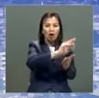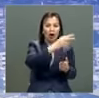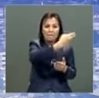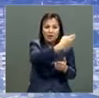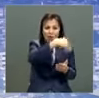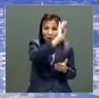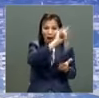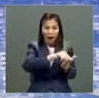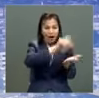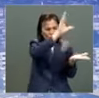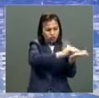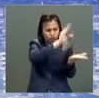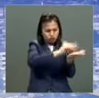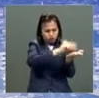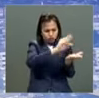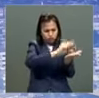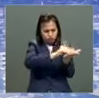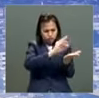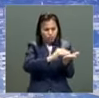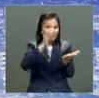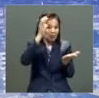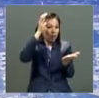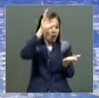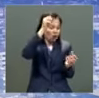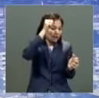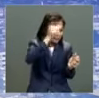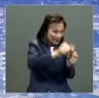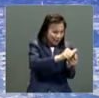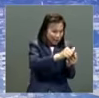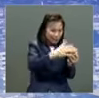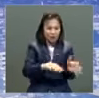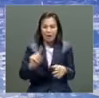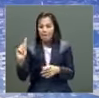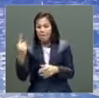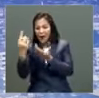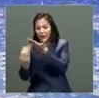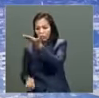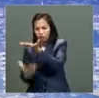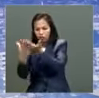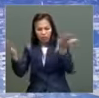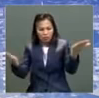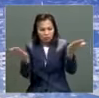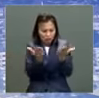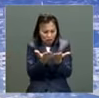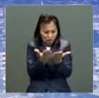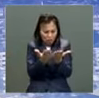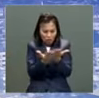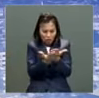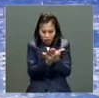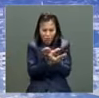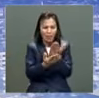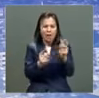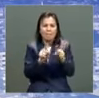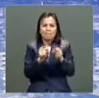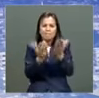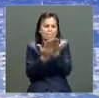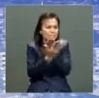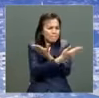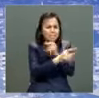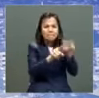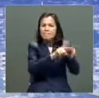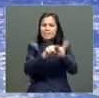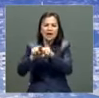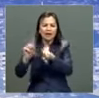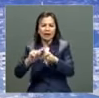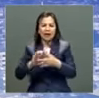กับในฐานข้อมูลของเขาเพราะฉะนั้นตรงนี้มันออกมาช่วยครับเพราะว่าไปเอ็กซเรย์ปอดเนี่ยไม่ต้องไปแยงจมูกไม่ต้องไ